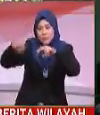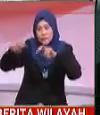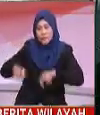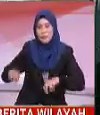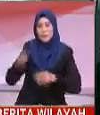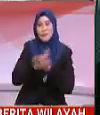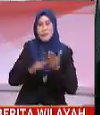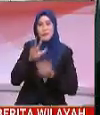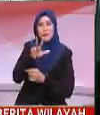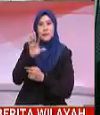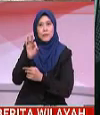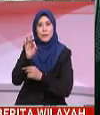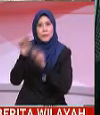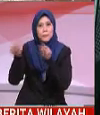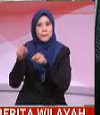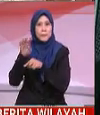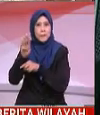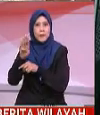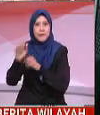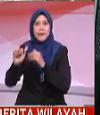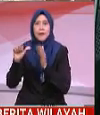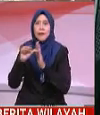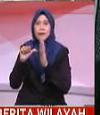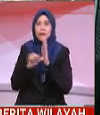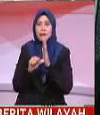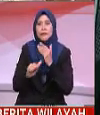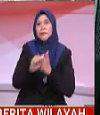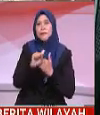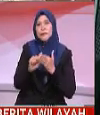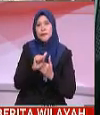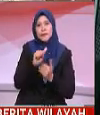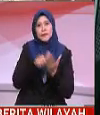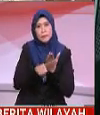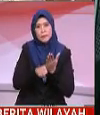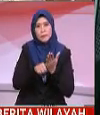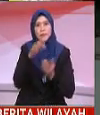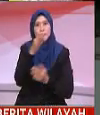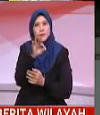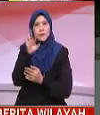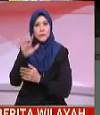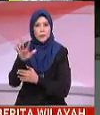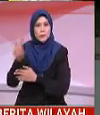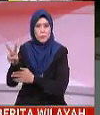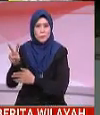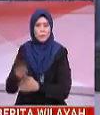Seksyen 39B Akta Dadah Berbahaya 1952.